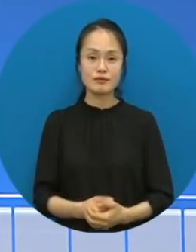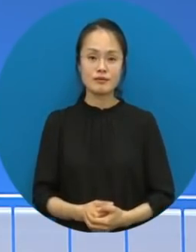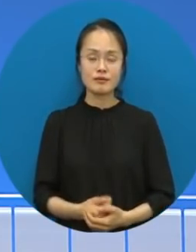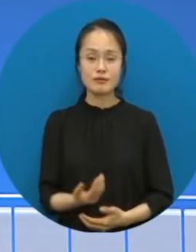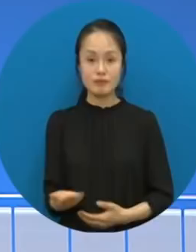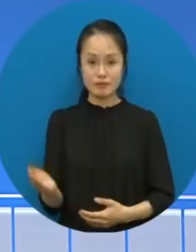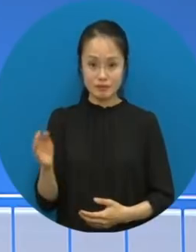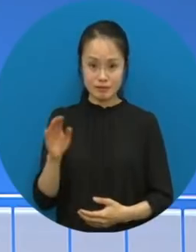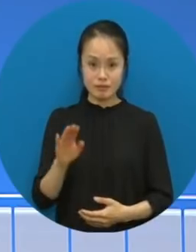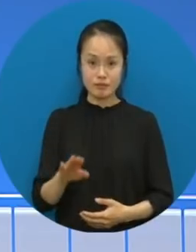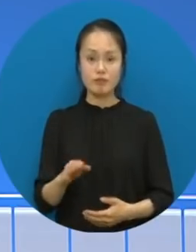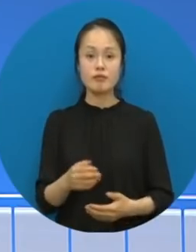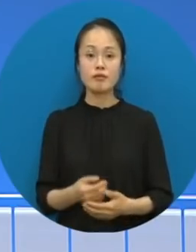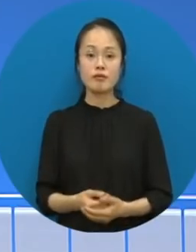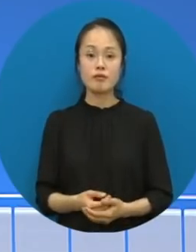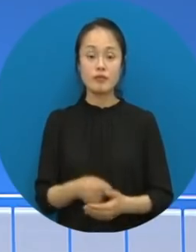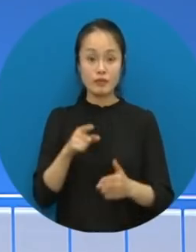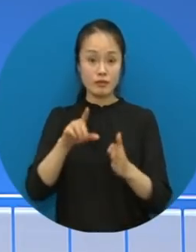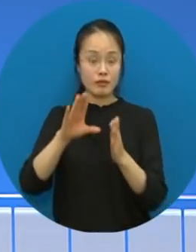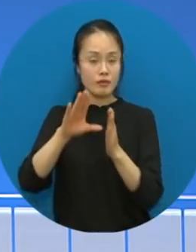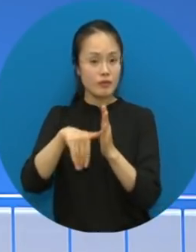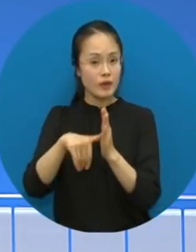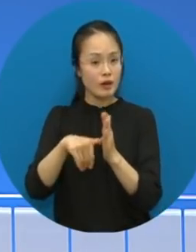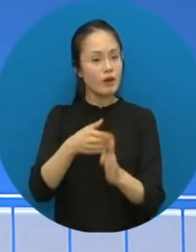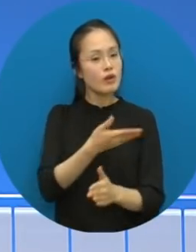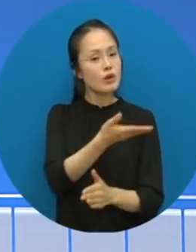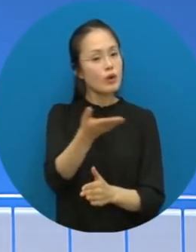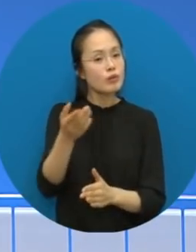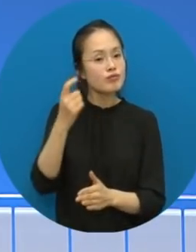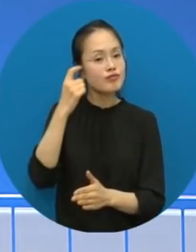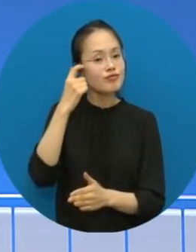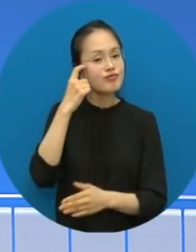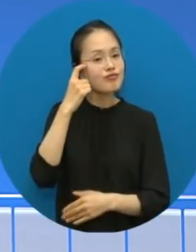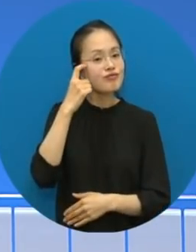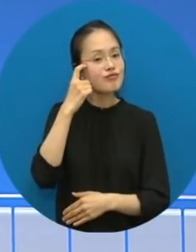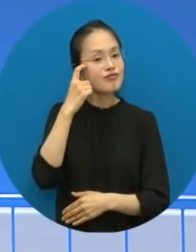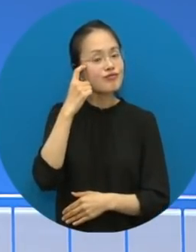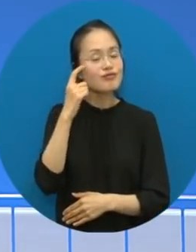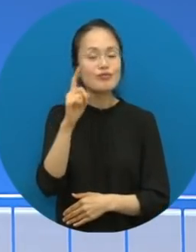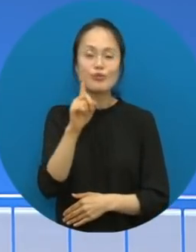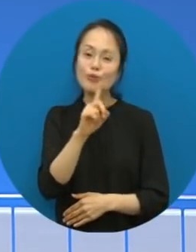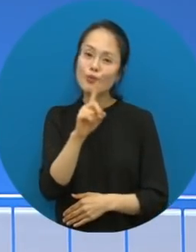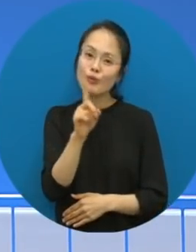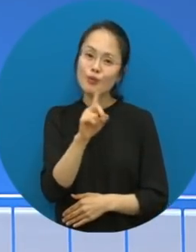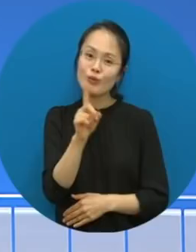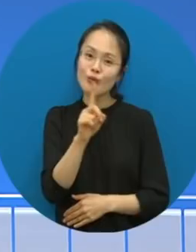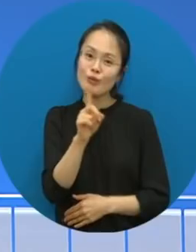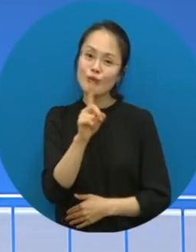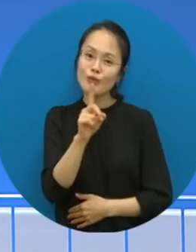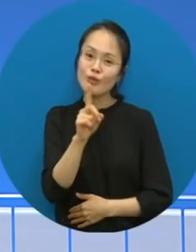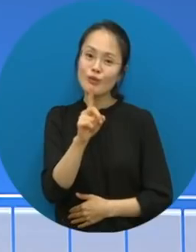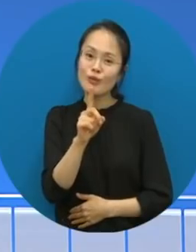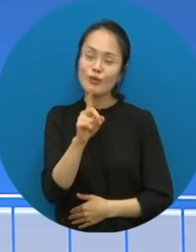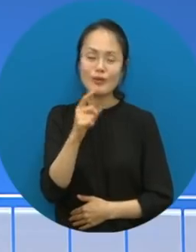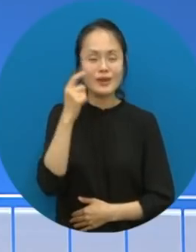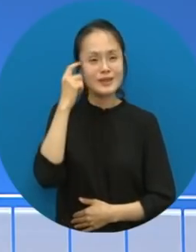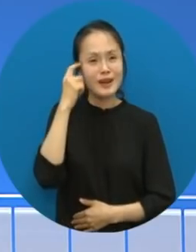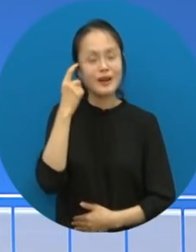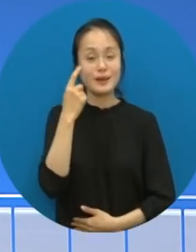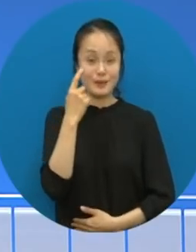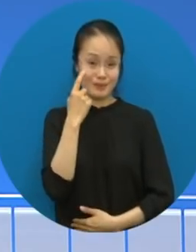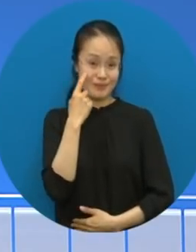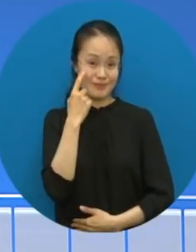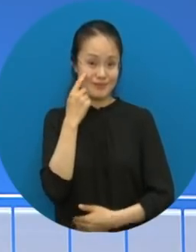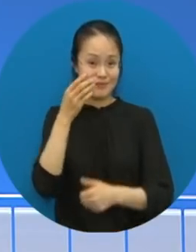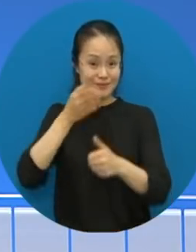근데 그때 여러분은 어떠한 생각을 갖게 되실지 한번 생각해 보시기 바랍니다.